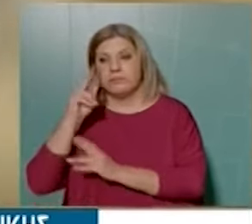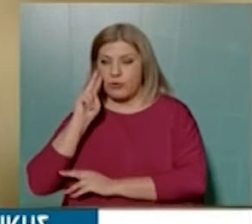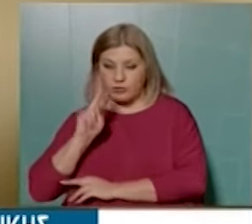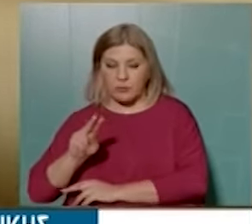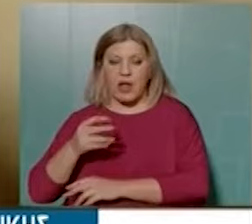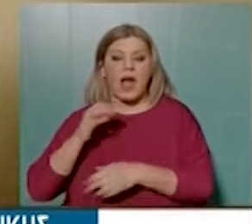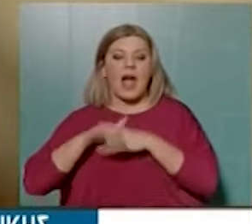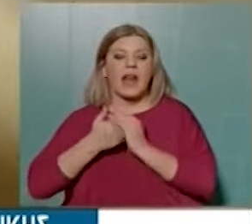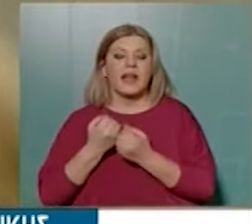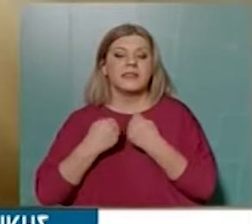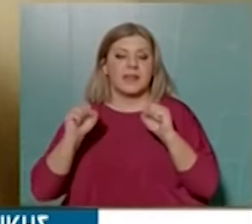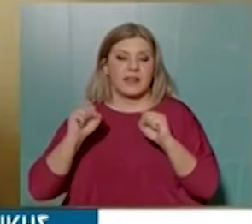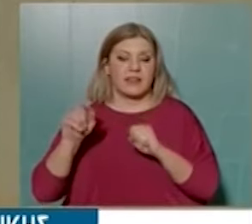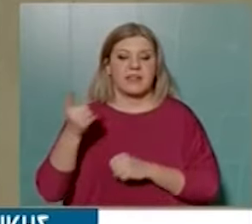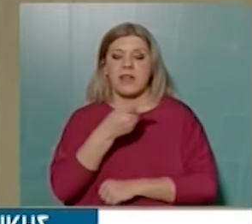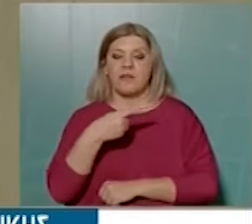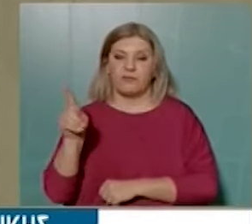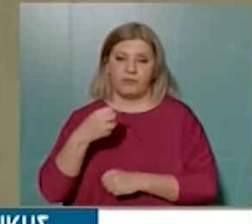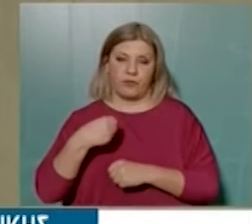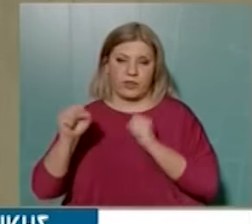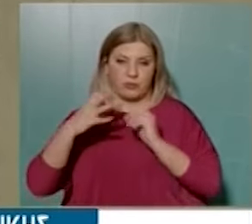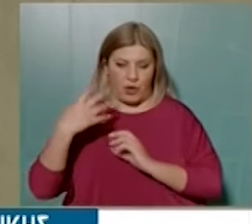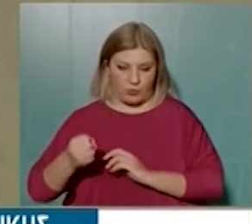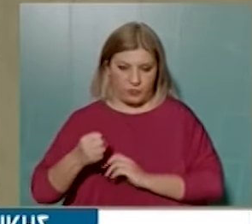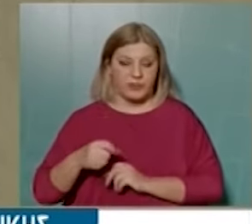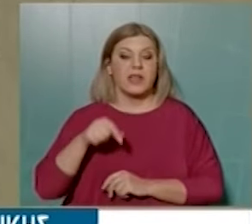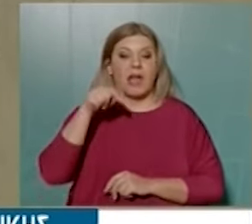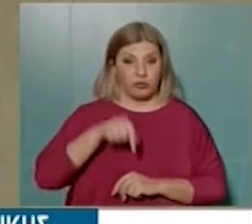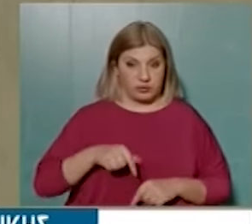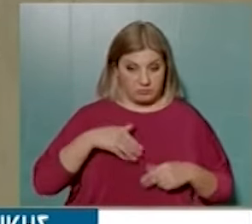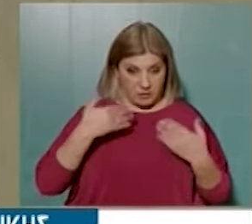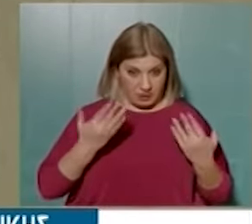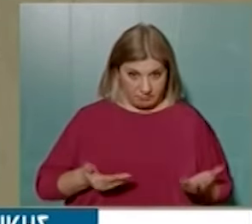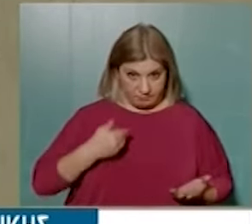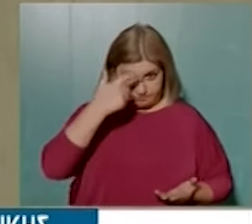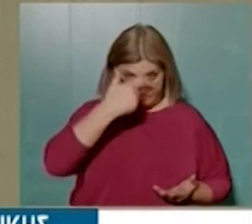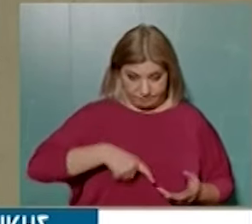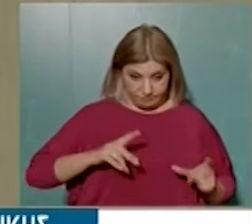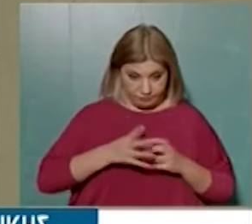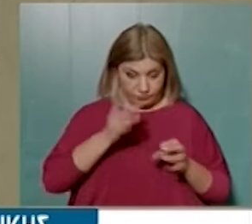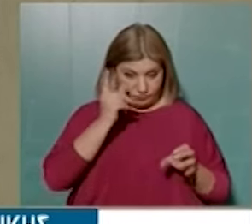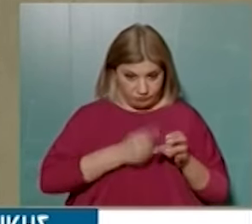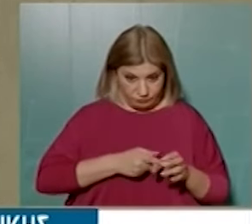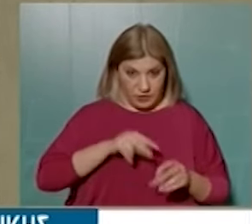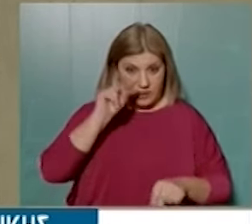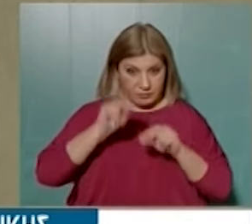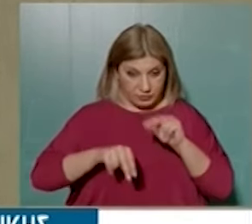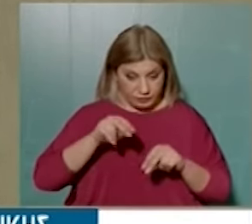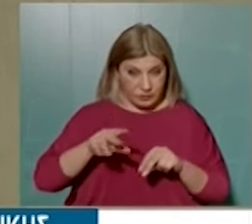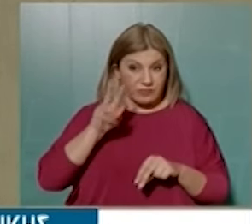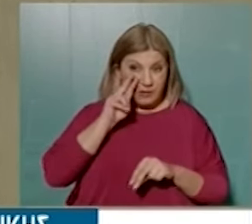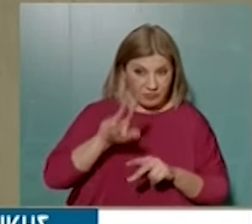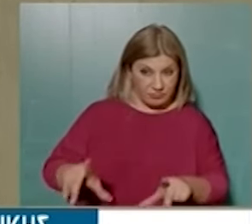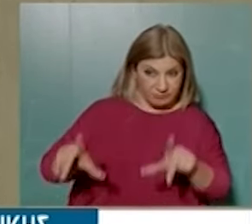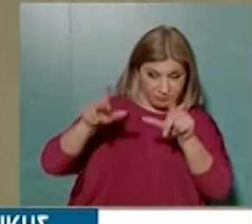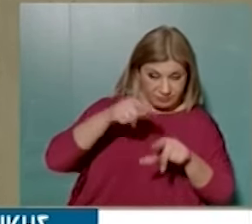ανεξάρτητα από δευτερεύουσες διαφορές μεταξύ τους γ αυτό σήμερα ερχόμαστε να δούμε εδώ να ψηφίζουν από κοινού